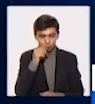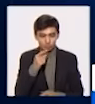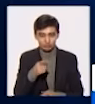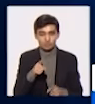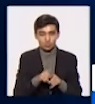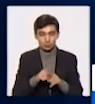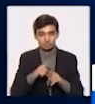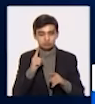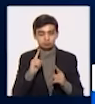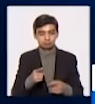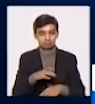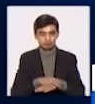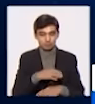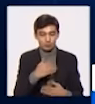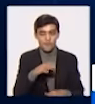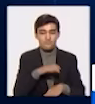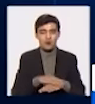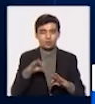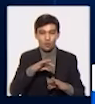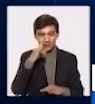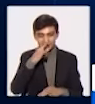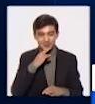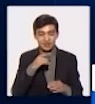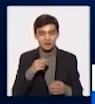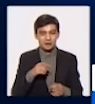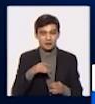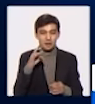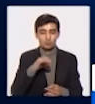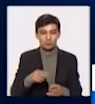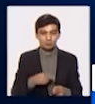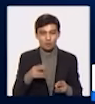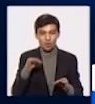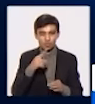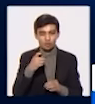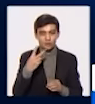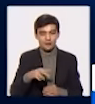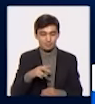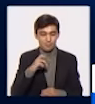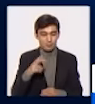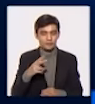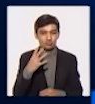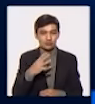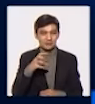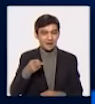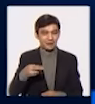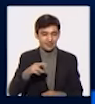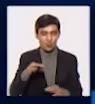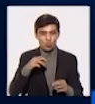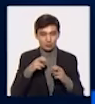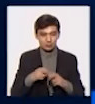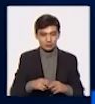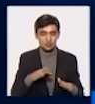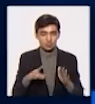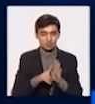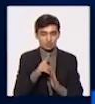ұсталды. Бұл факт бойынша Қазақстан Республикасының қылмыстық кодексінің 120 бабы 4 бөлігі бойынша тергеу амалдары